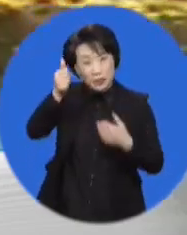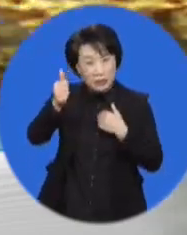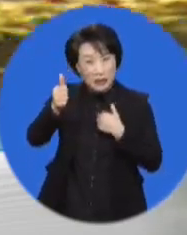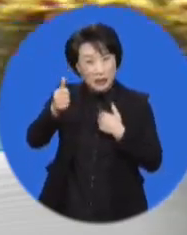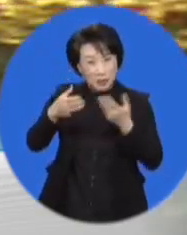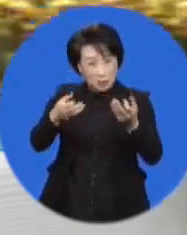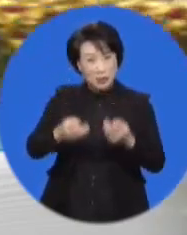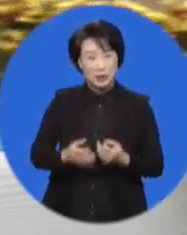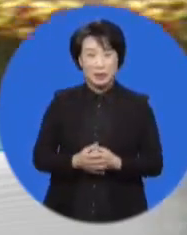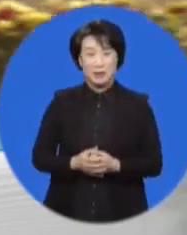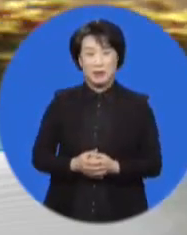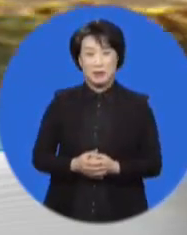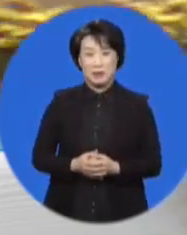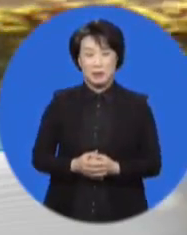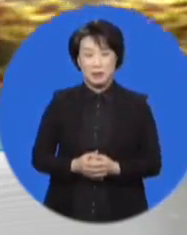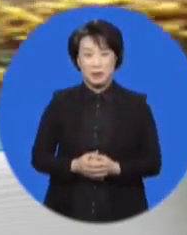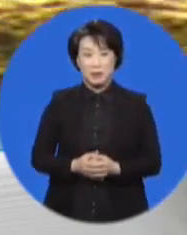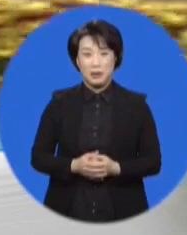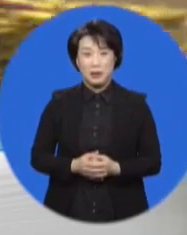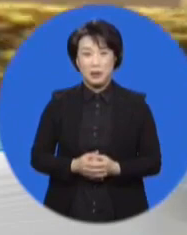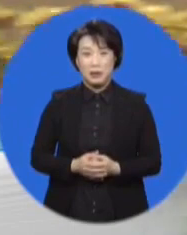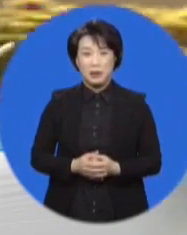목사가